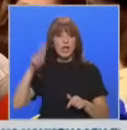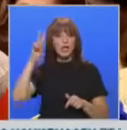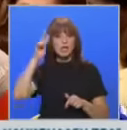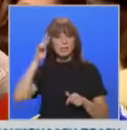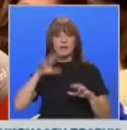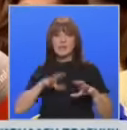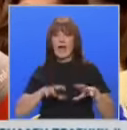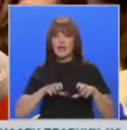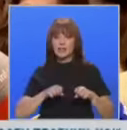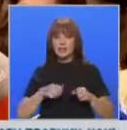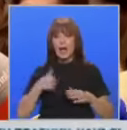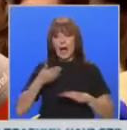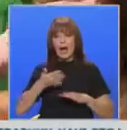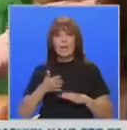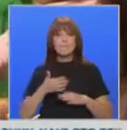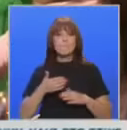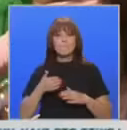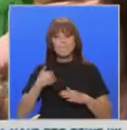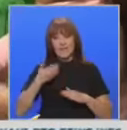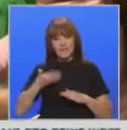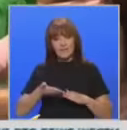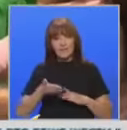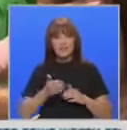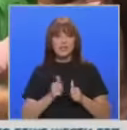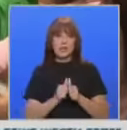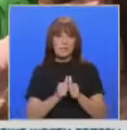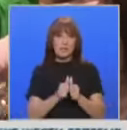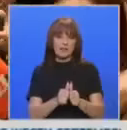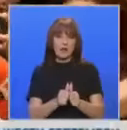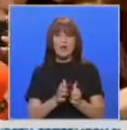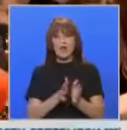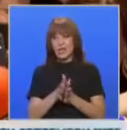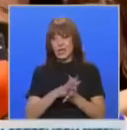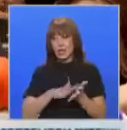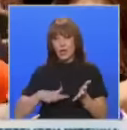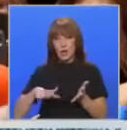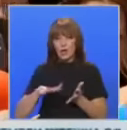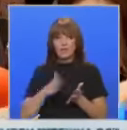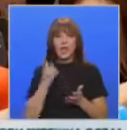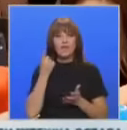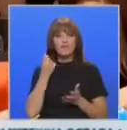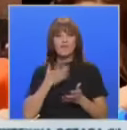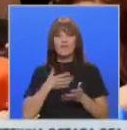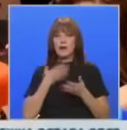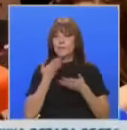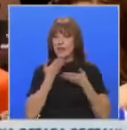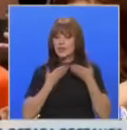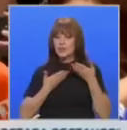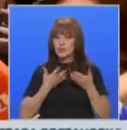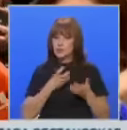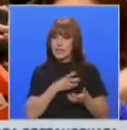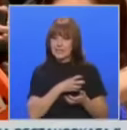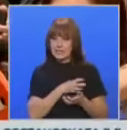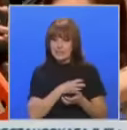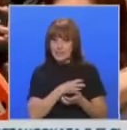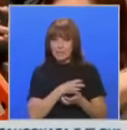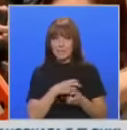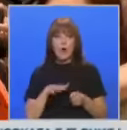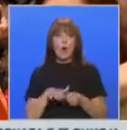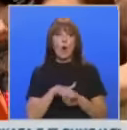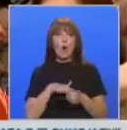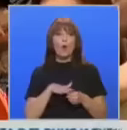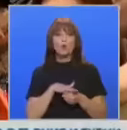ангажиментите и към външните партньори, и към нашите гласоподаватели. Вчера имахме дискусия с ГЕРБ, така че